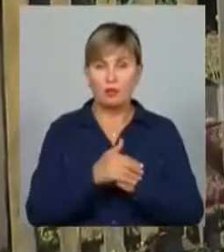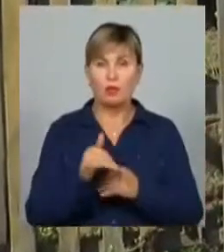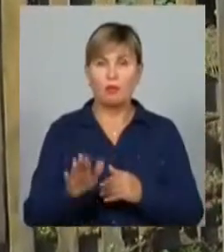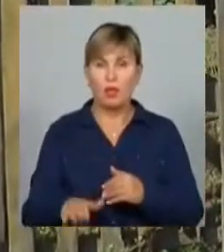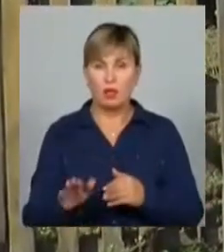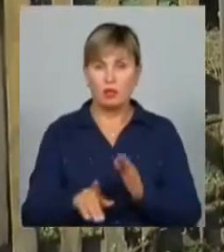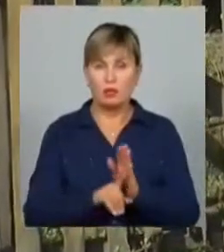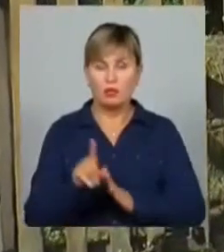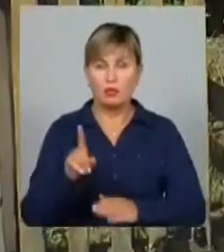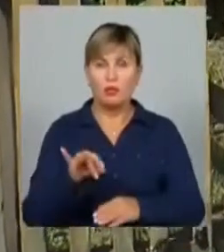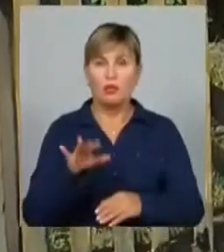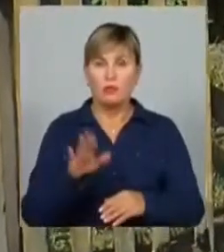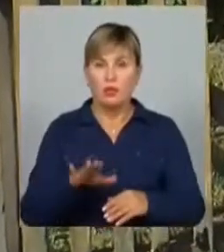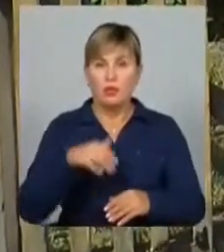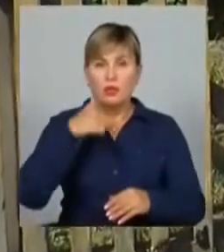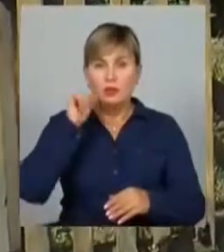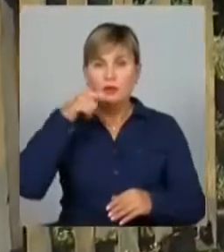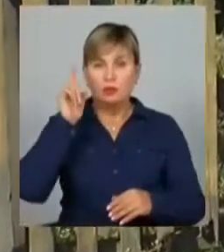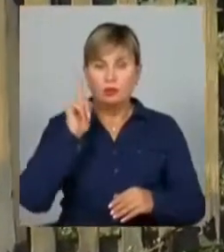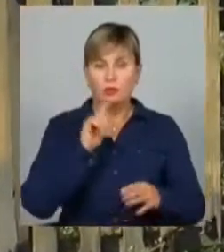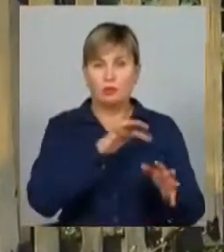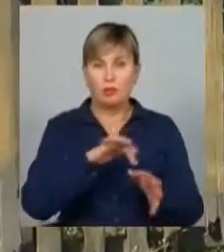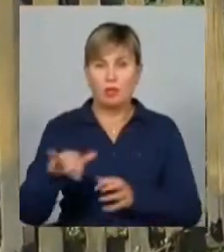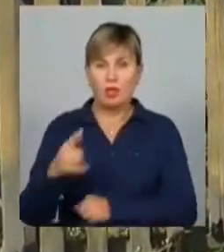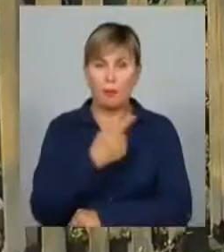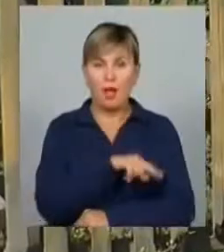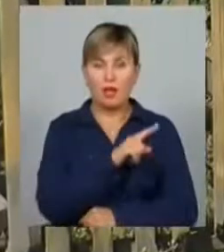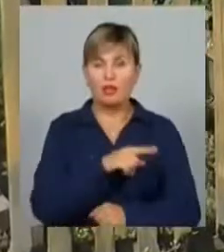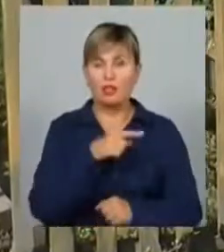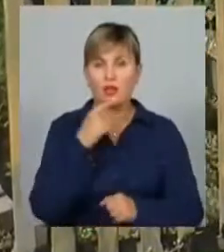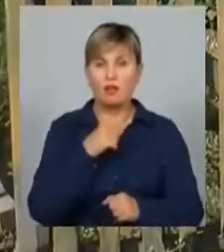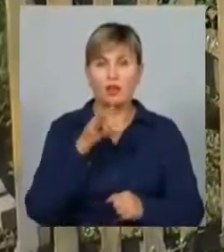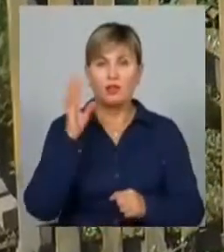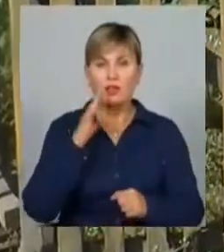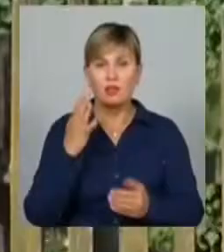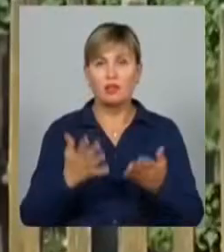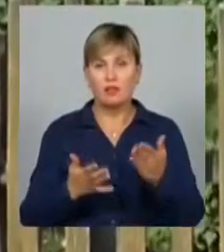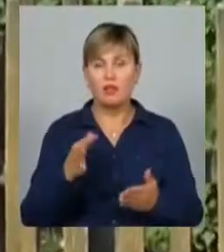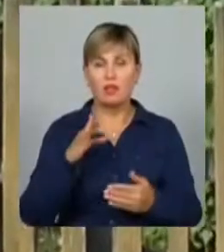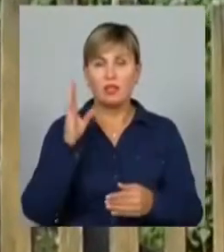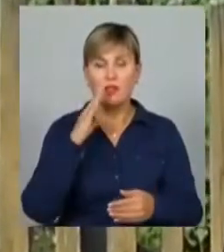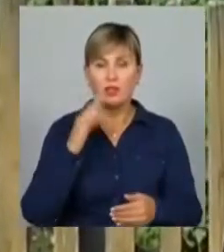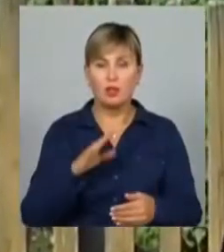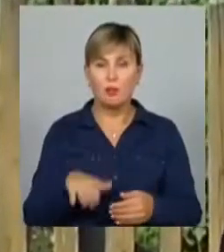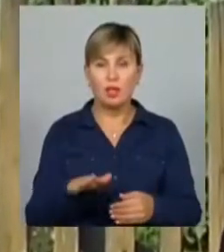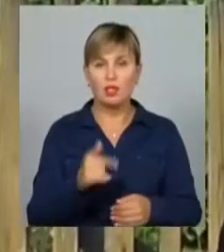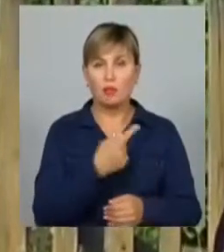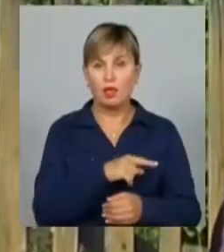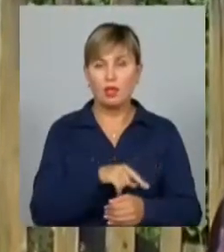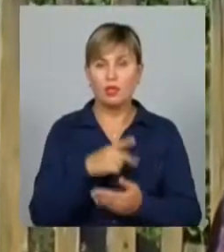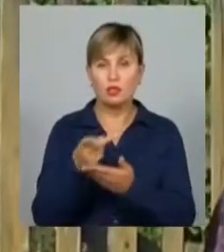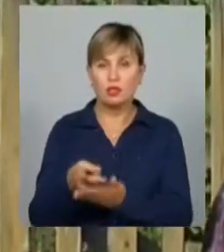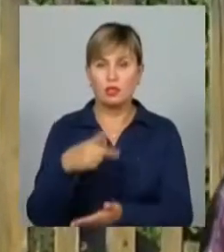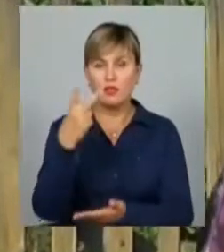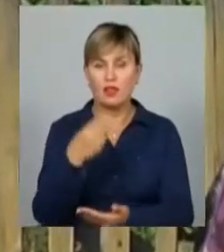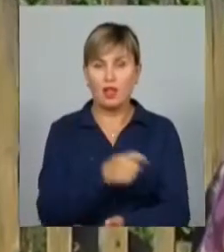младшего, и вот младший вчера, позавчера вывезли в больницу. Ну, говорят, не от воды, ну, вот, скорее всего, от воды. Вот младший в больнице лежит, 2 дня его